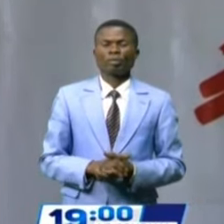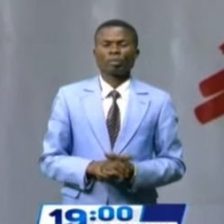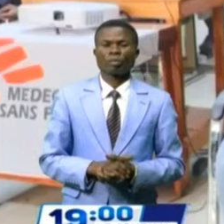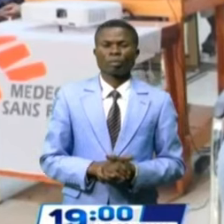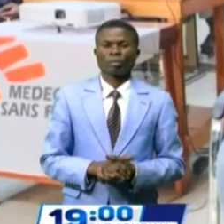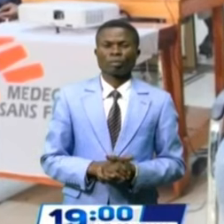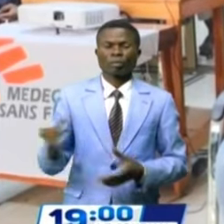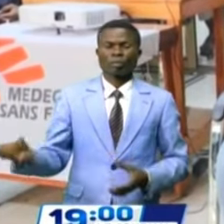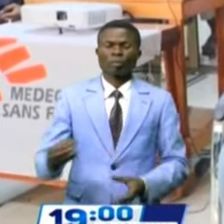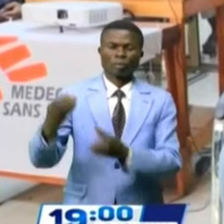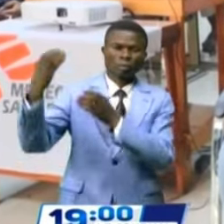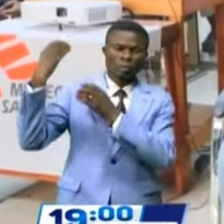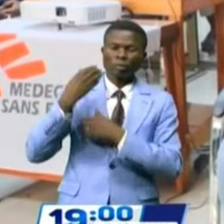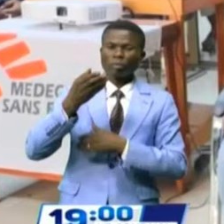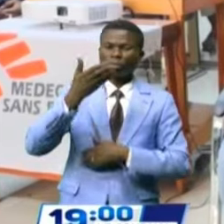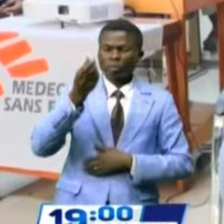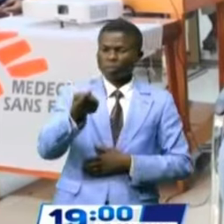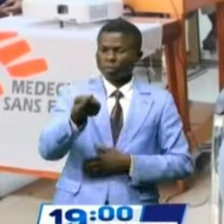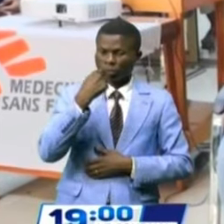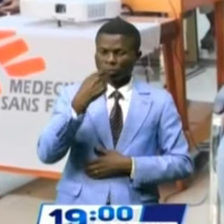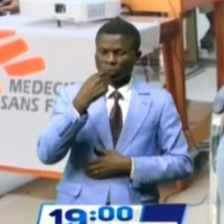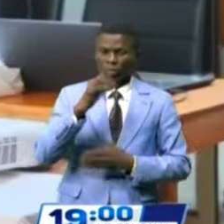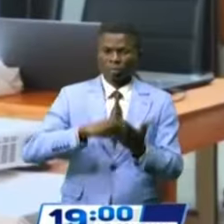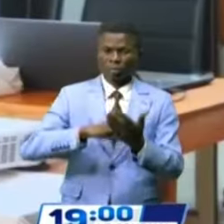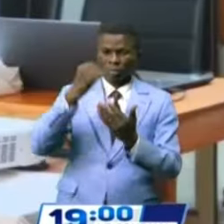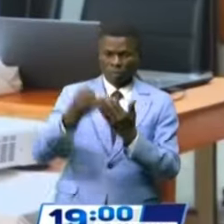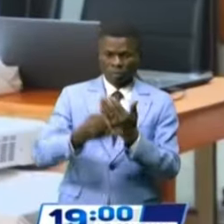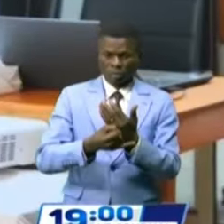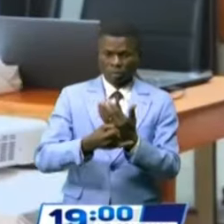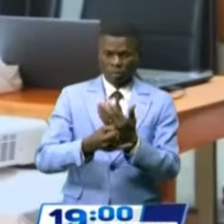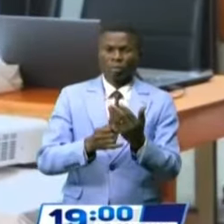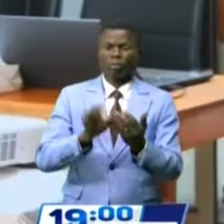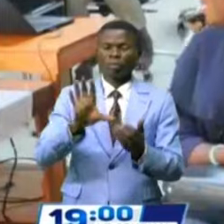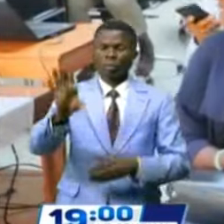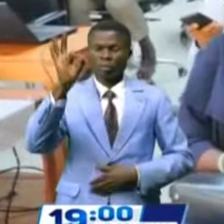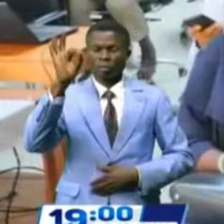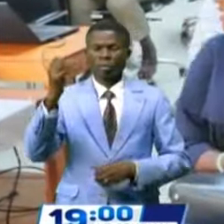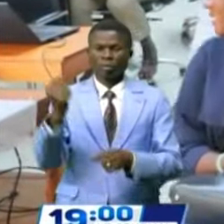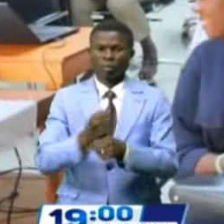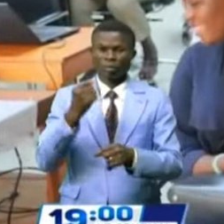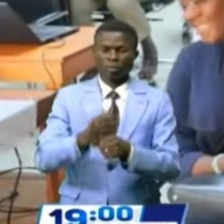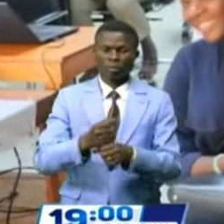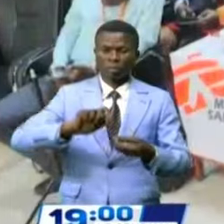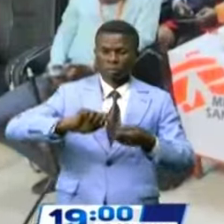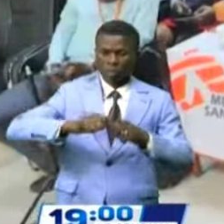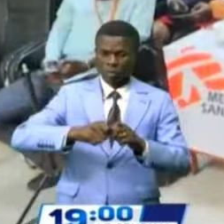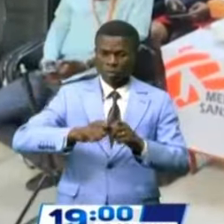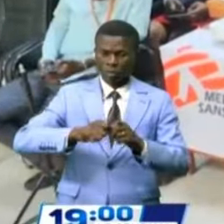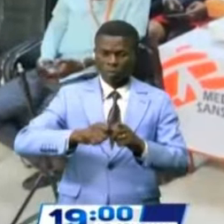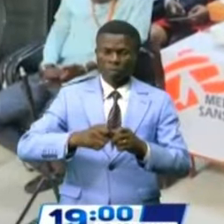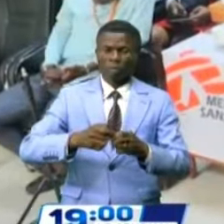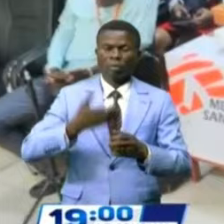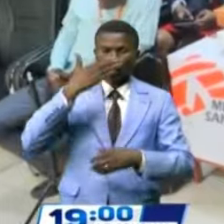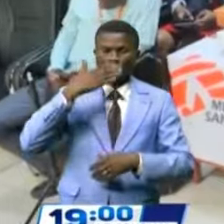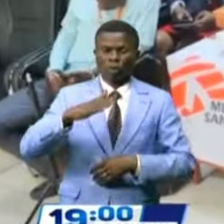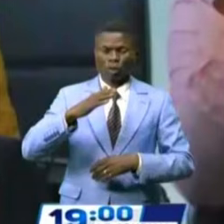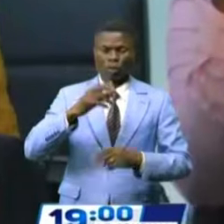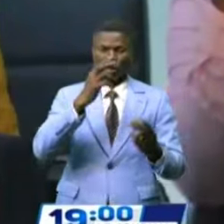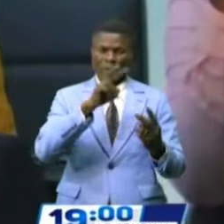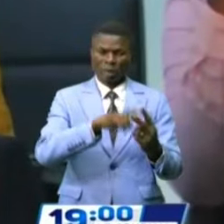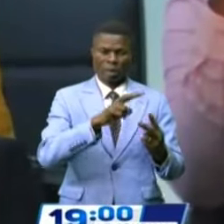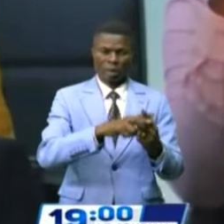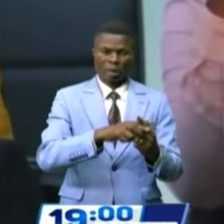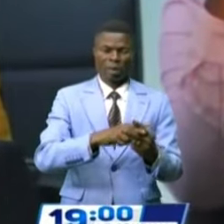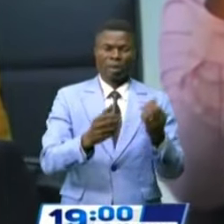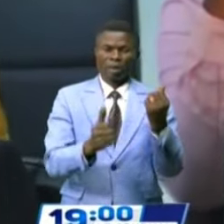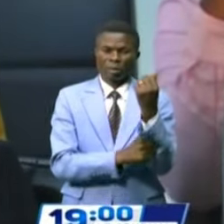Outre la prise en charge médicale, le projet prend en compte également les travaux de réhabilitation des structures d'hébergement